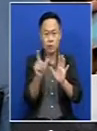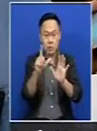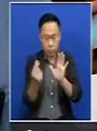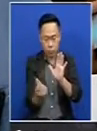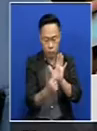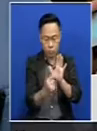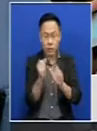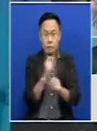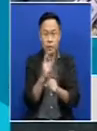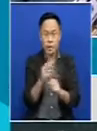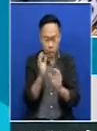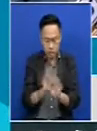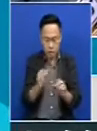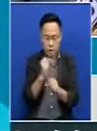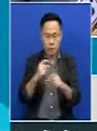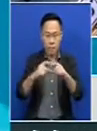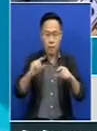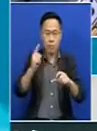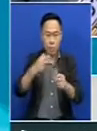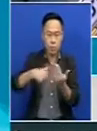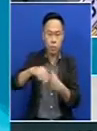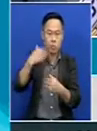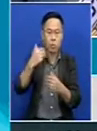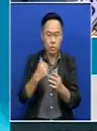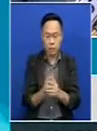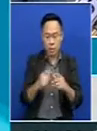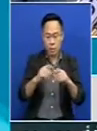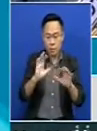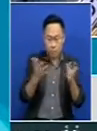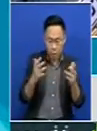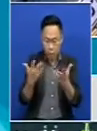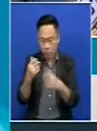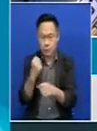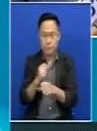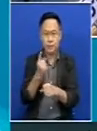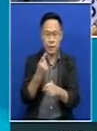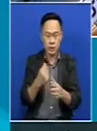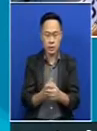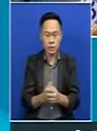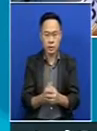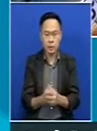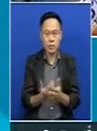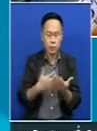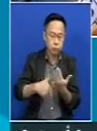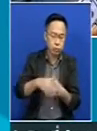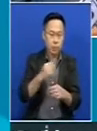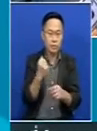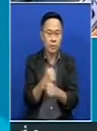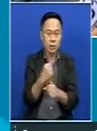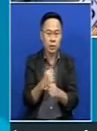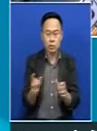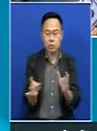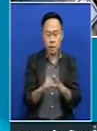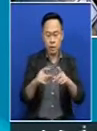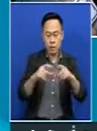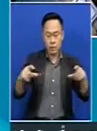ดขึ้นนี่ก็คือจะออกบัตรใหม่ก่อนนะครับออกบัตรใหม่ในวันหลังวันที่16ที่เป็นชิปหมดเพราะฉะนั้นหลังจากนั้นแต่แม่เหล็กจะ